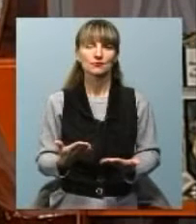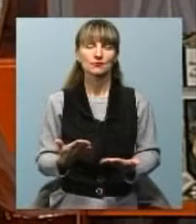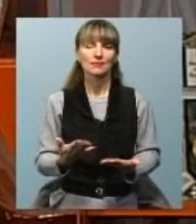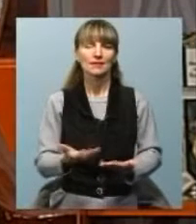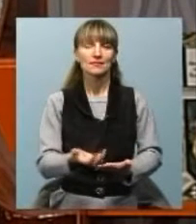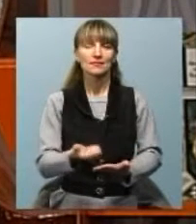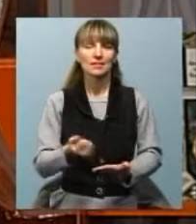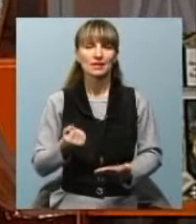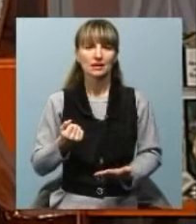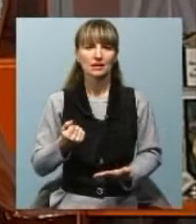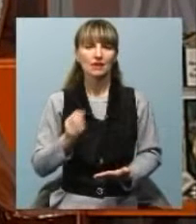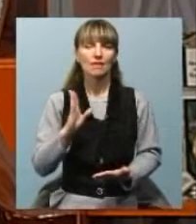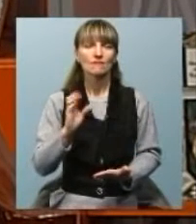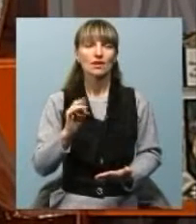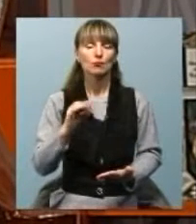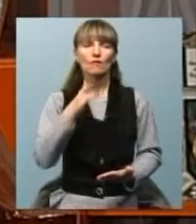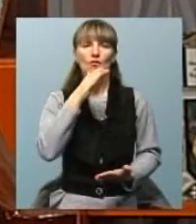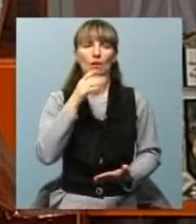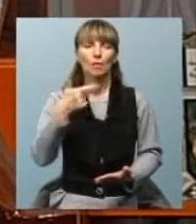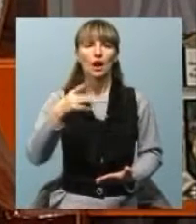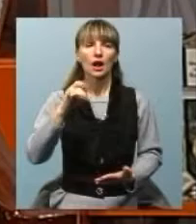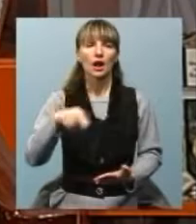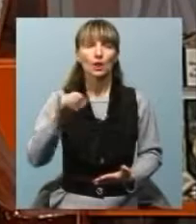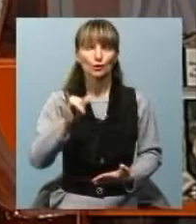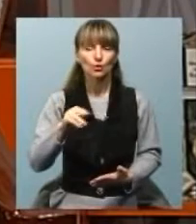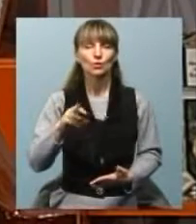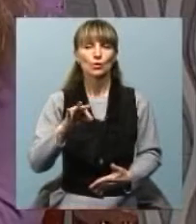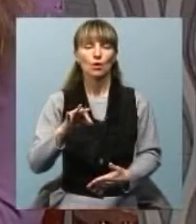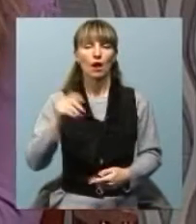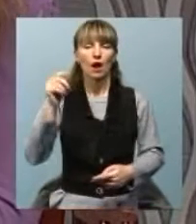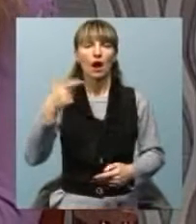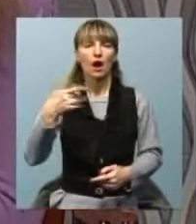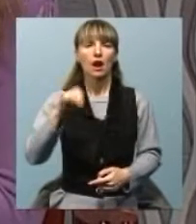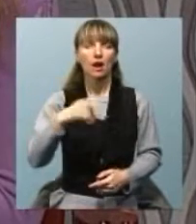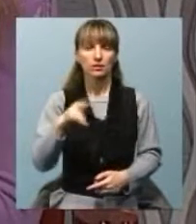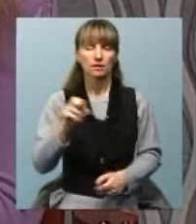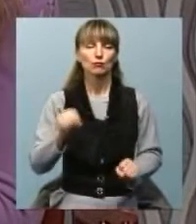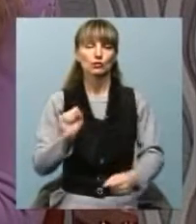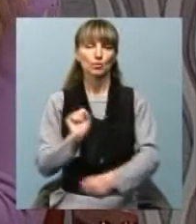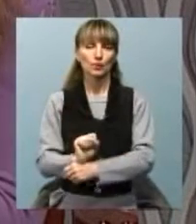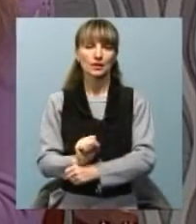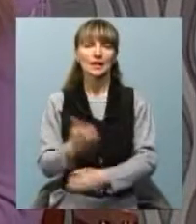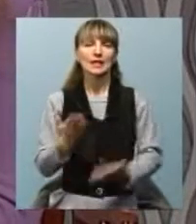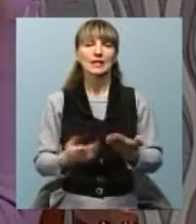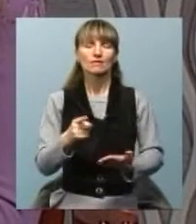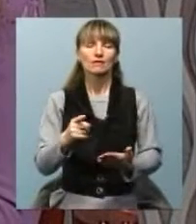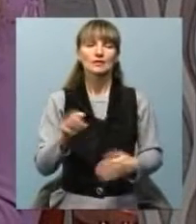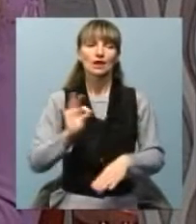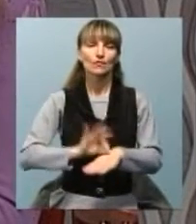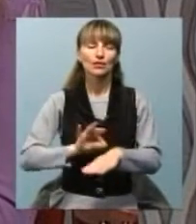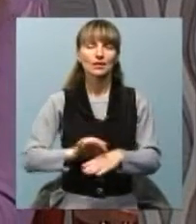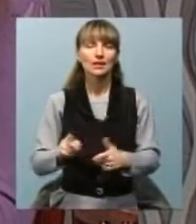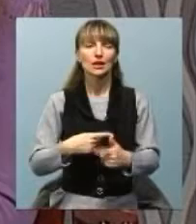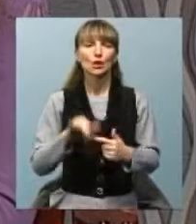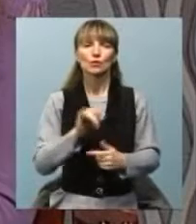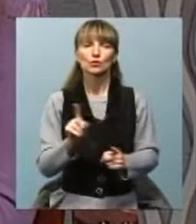винити вербу під час граду, то град може спинитися. Так, абсолютно вірно. Ну або якщо ви там занедужили, або у вас